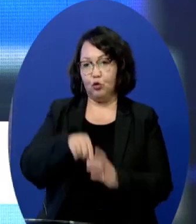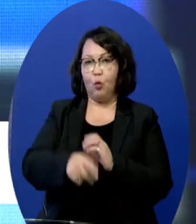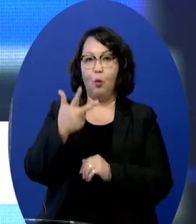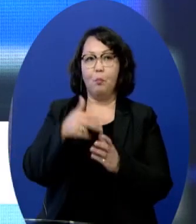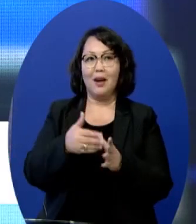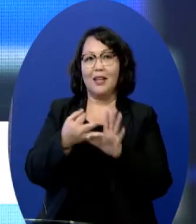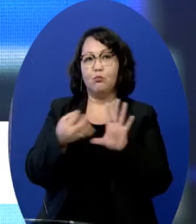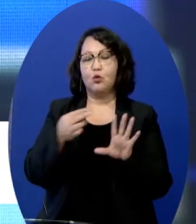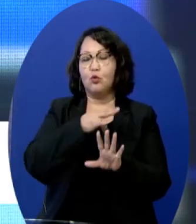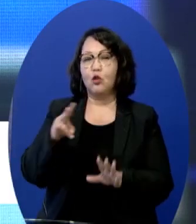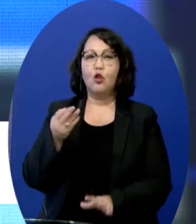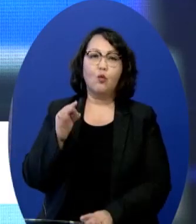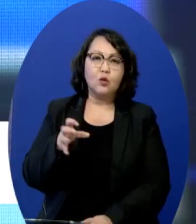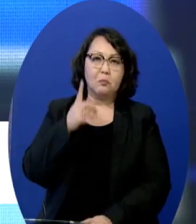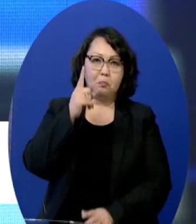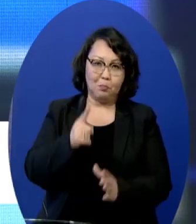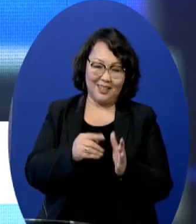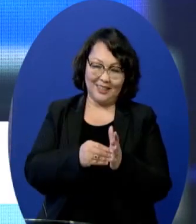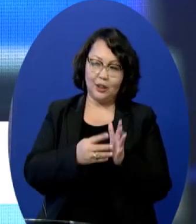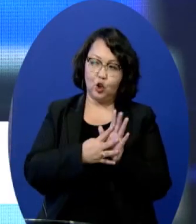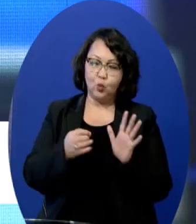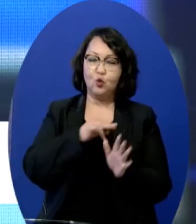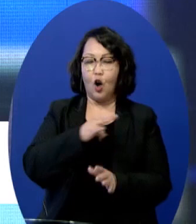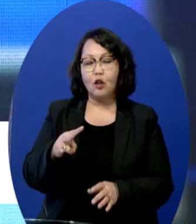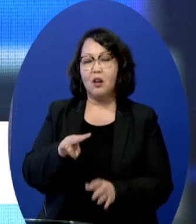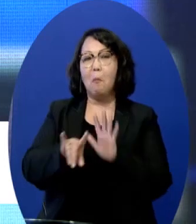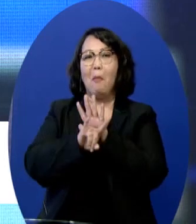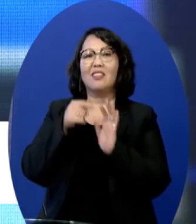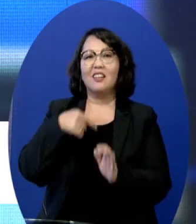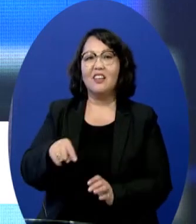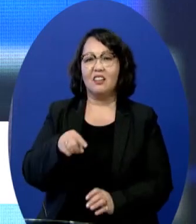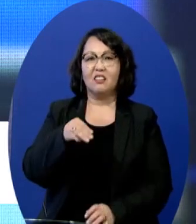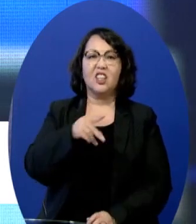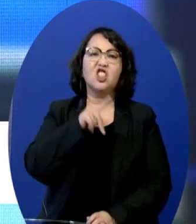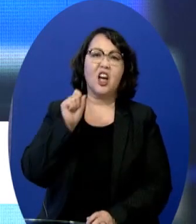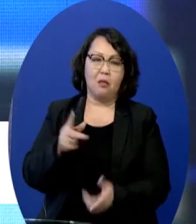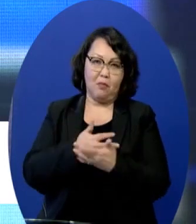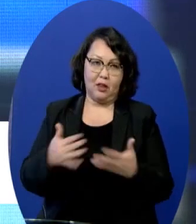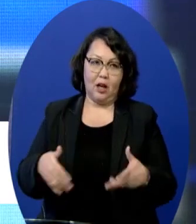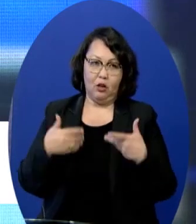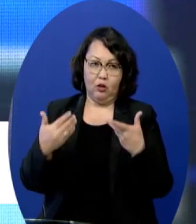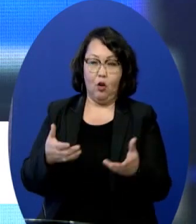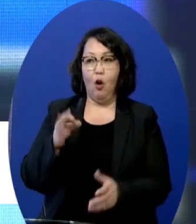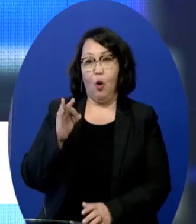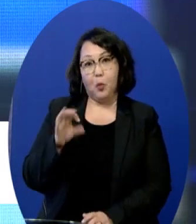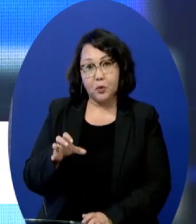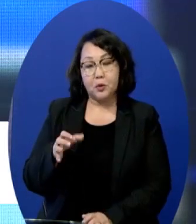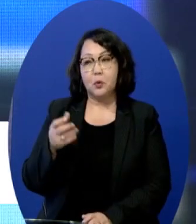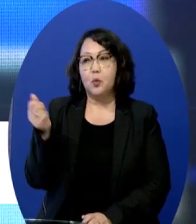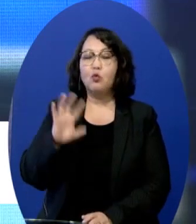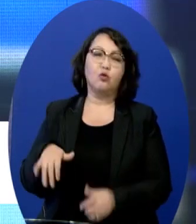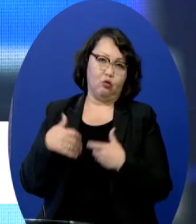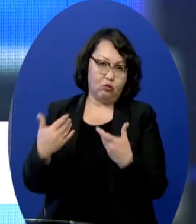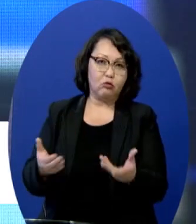өвс, 1900 тонн тэжээл гаргахаар байна. Тэжээлийг 50% хөнгөлөлттэй өвсийг үн төлбөргүйгээр олгохоор байна.